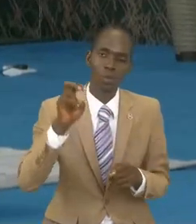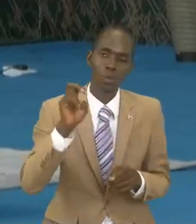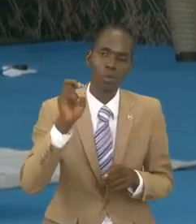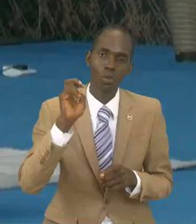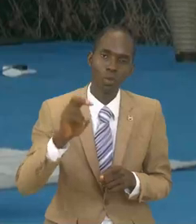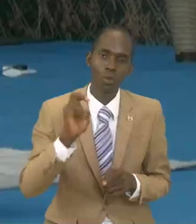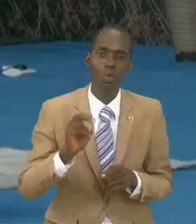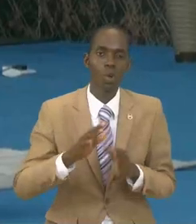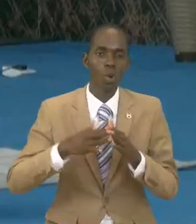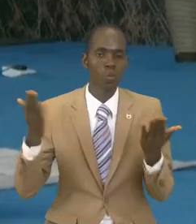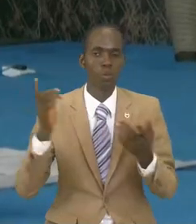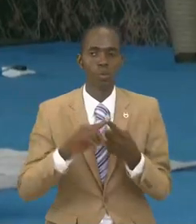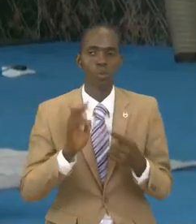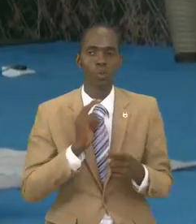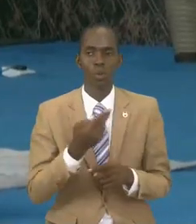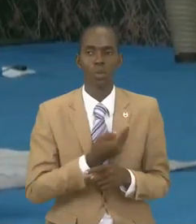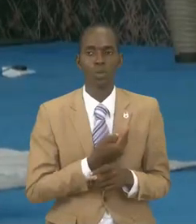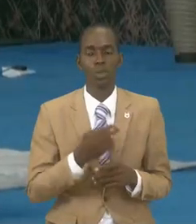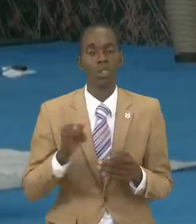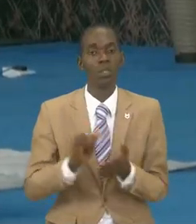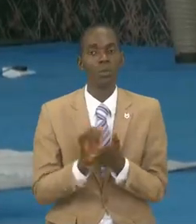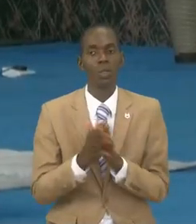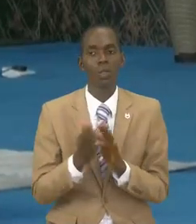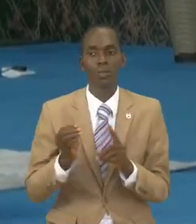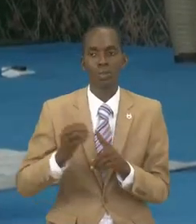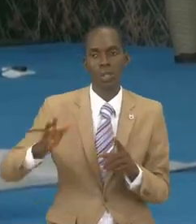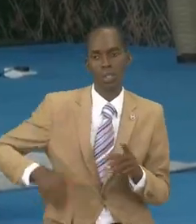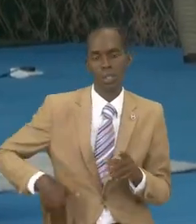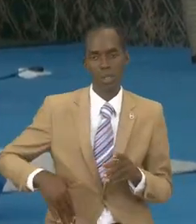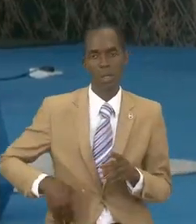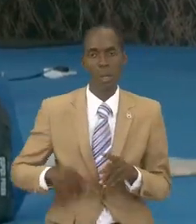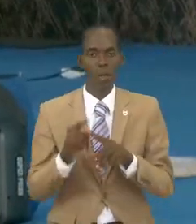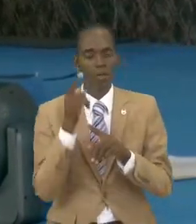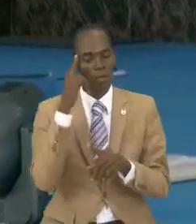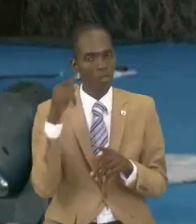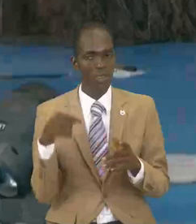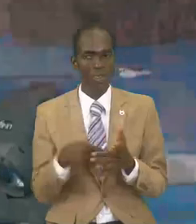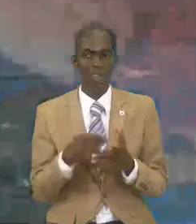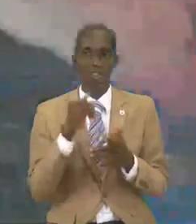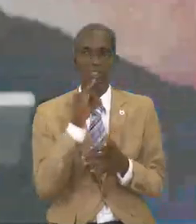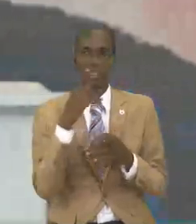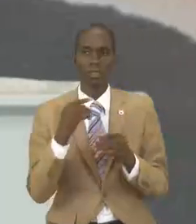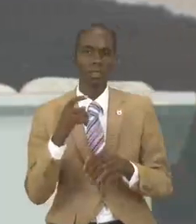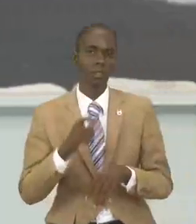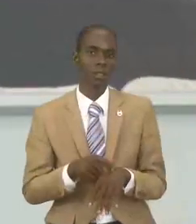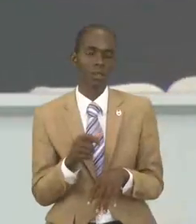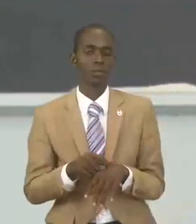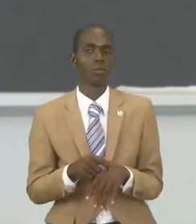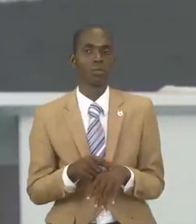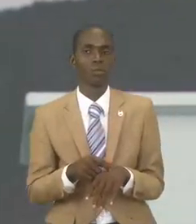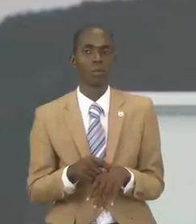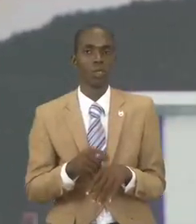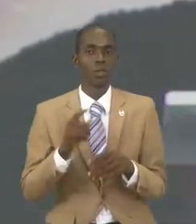Et c'est trop tard. Oh, si je savais. Mais voici l'heure.